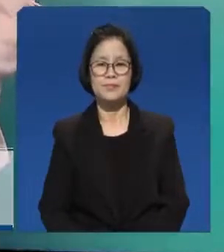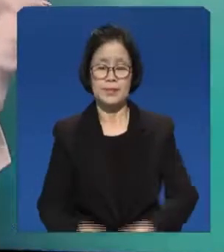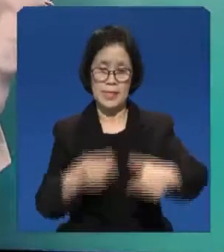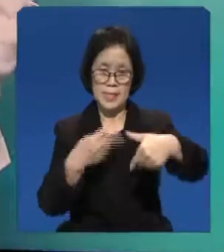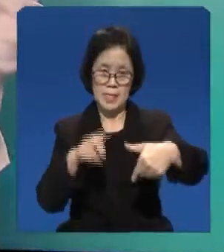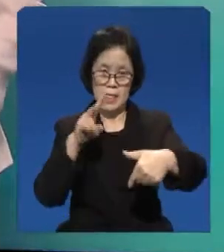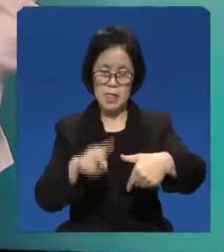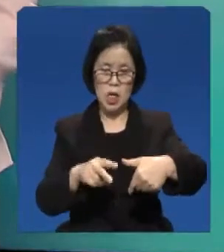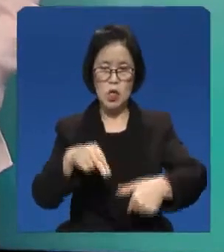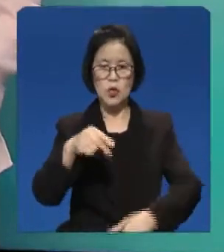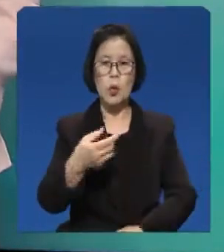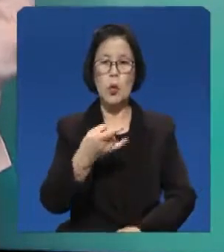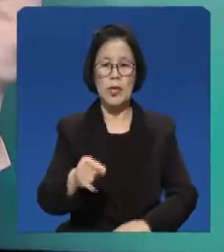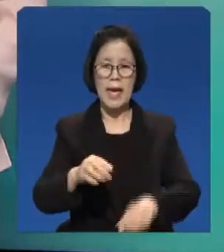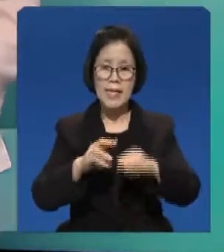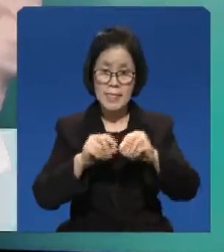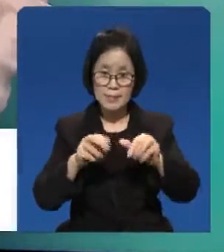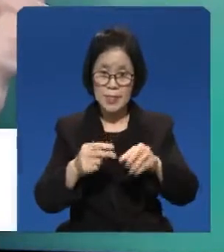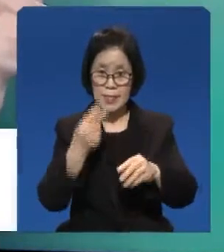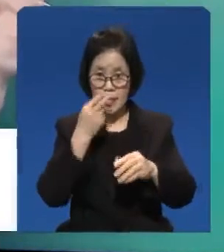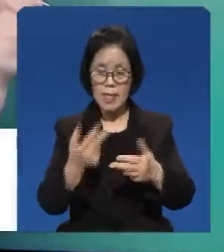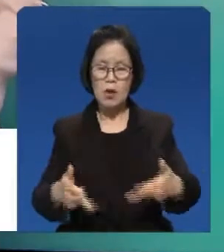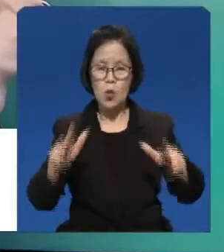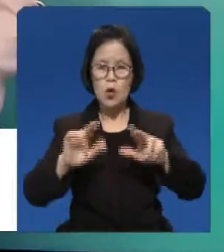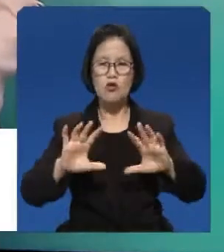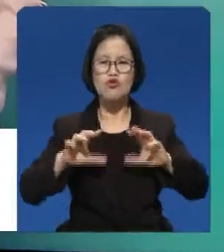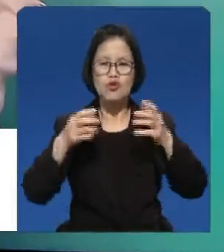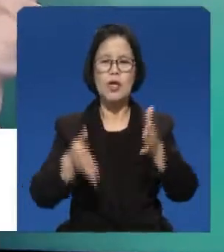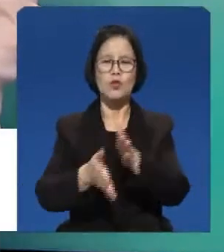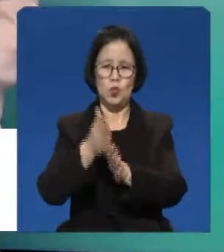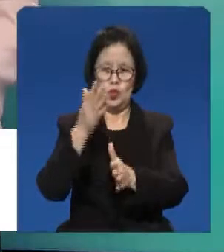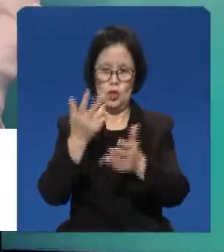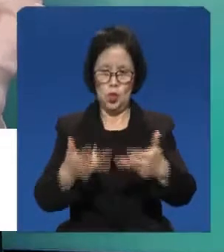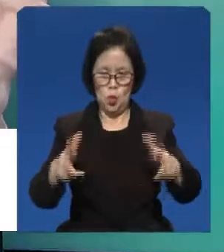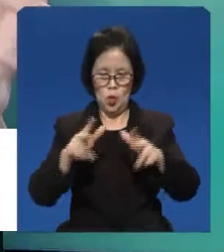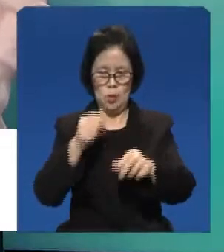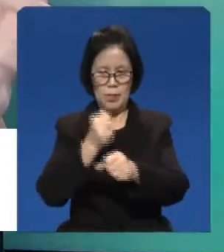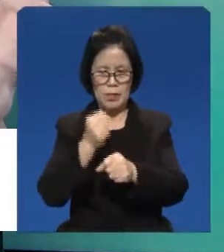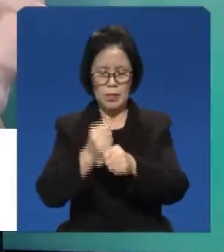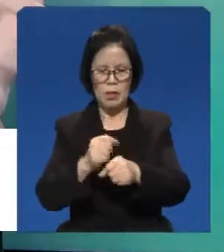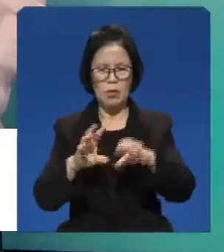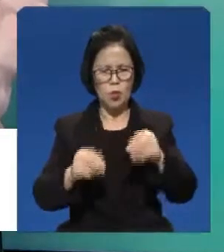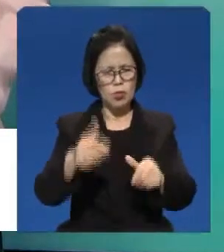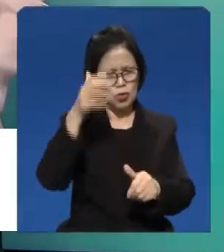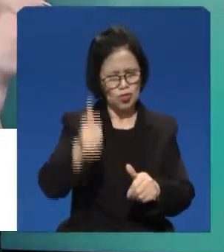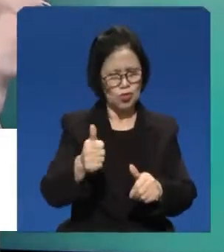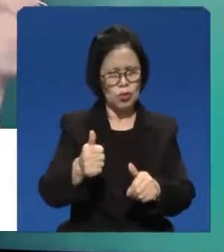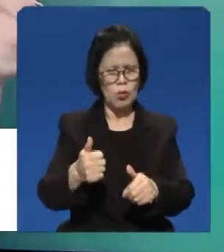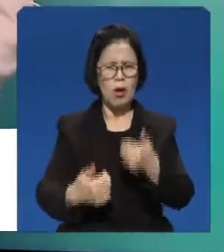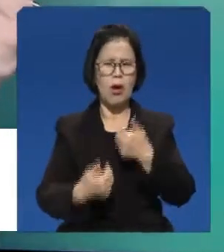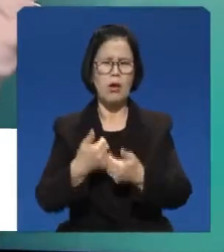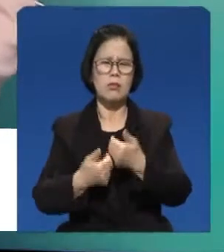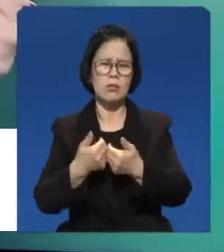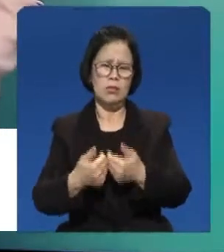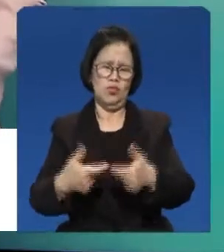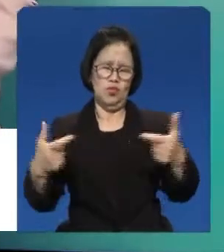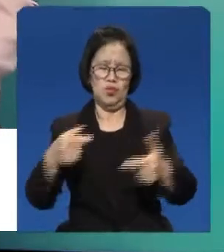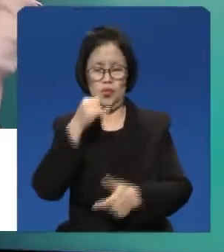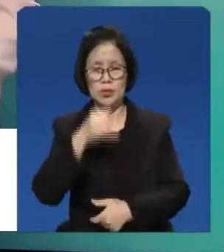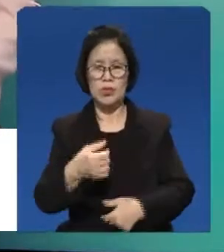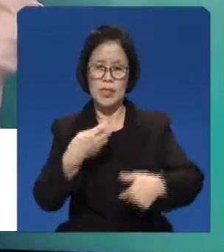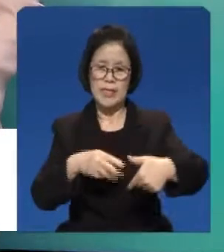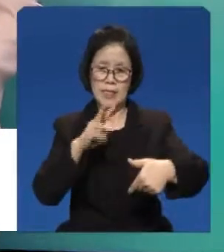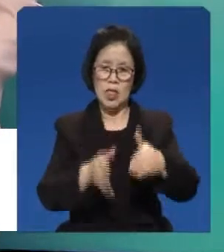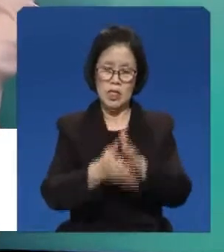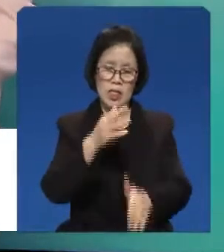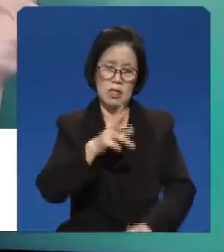인천 소래습지 생태공원을 국가 도시공원화하는 문제를 놓고 토지주들과의 갈등이 깊어지고 있는데요.